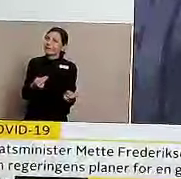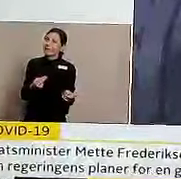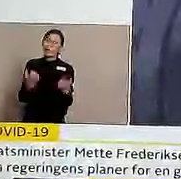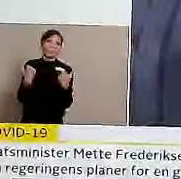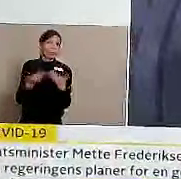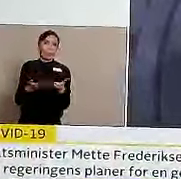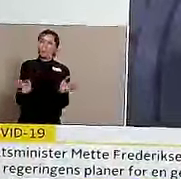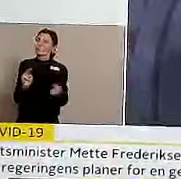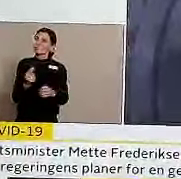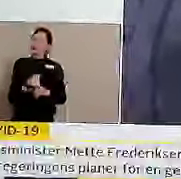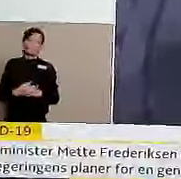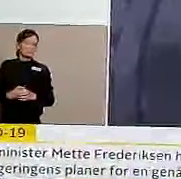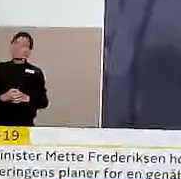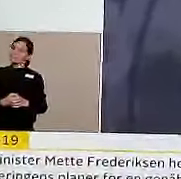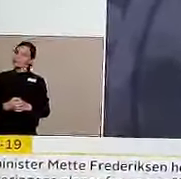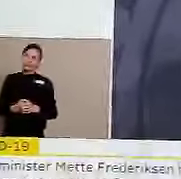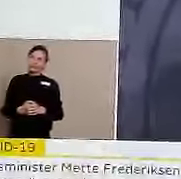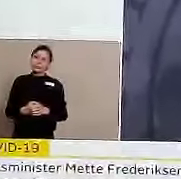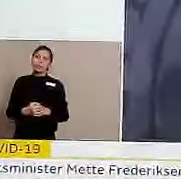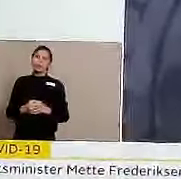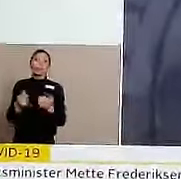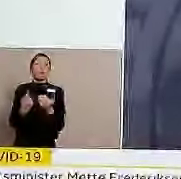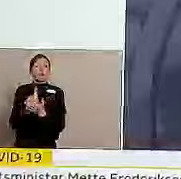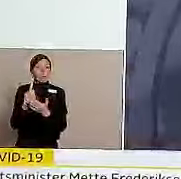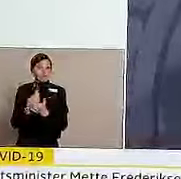والإرشاد لهؤلاء الأماكن.